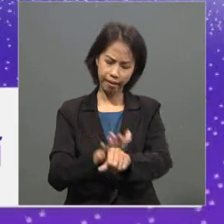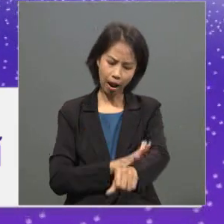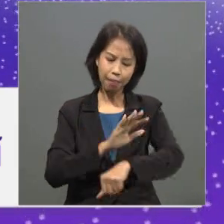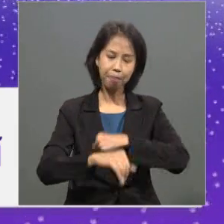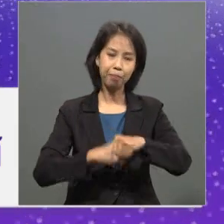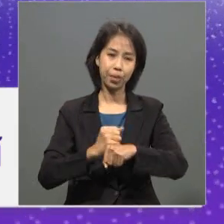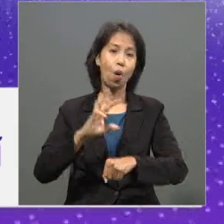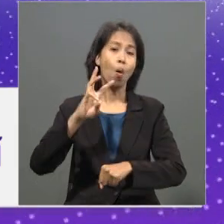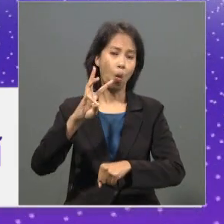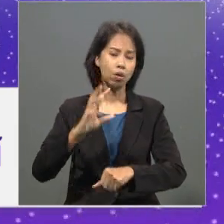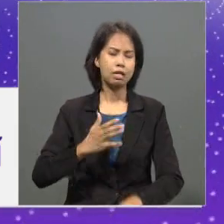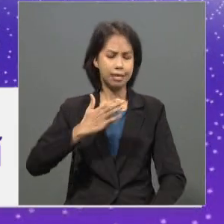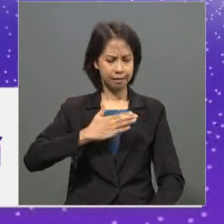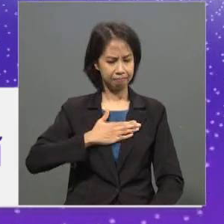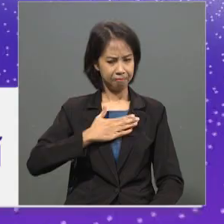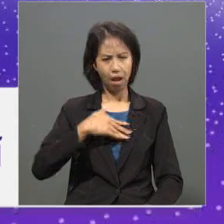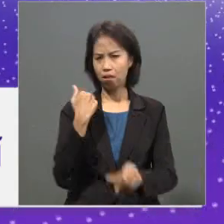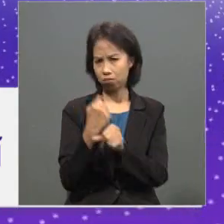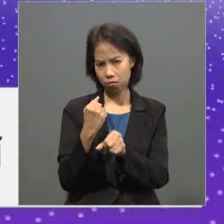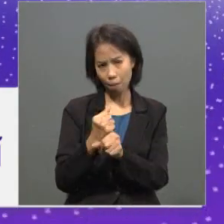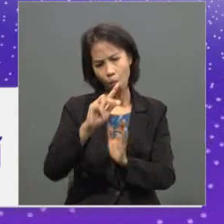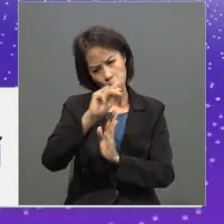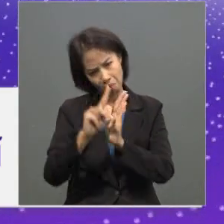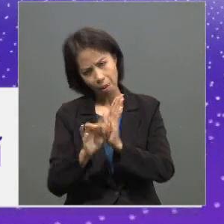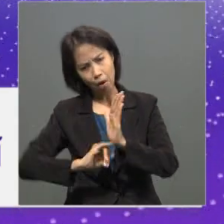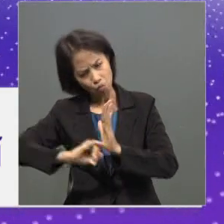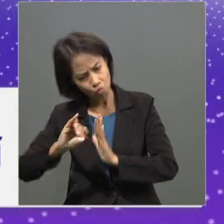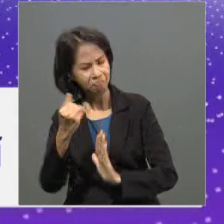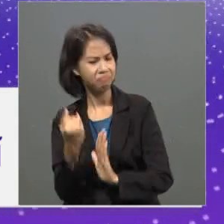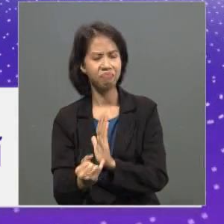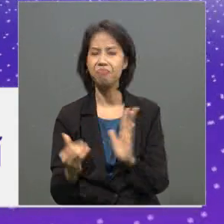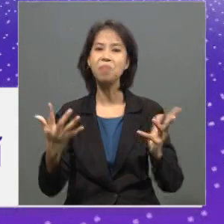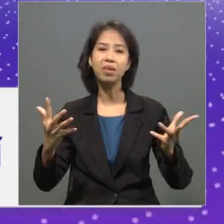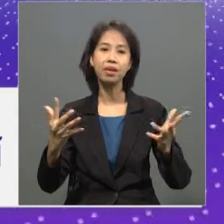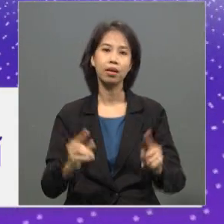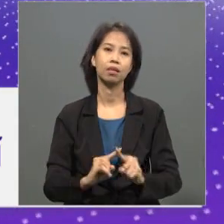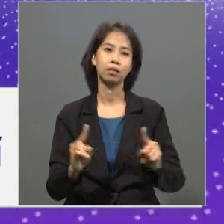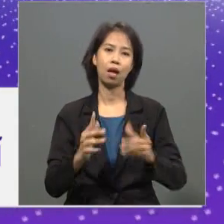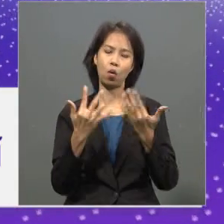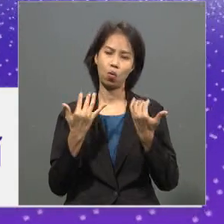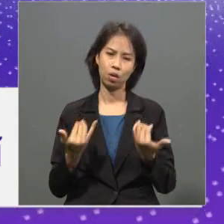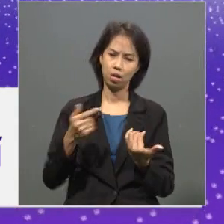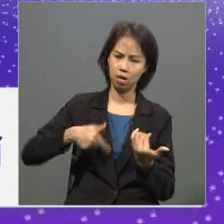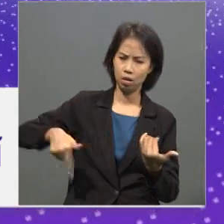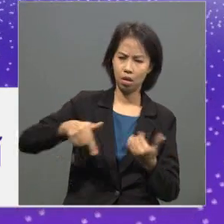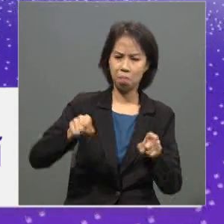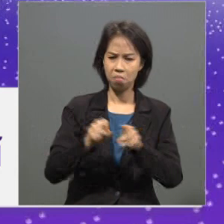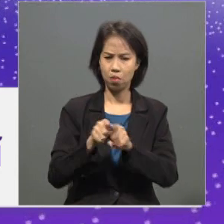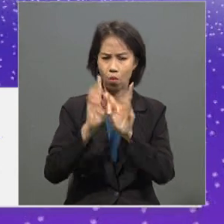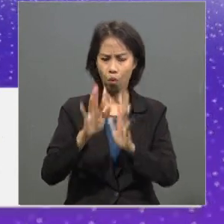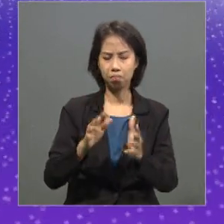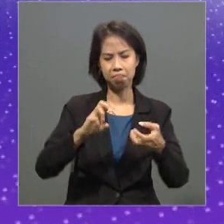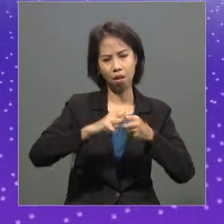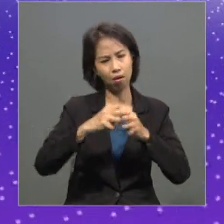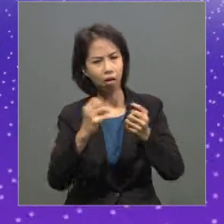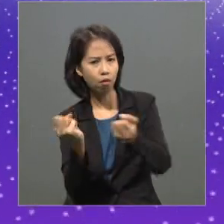แล้วเชื่อมั่นว่าดำเนินธุรกิจอย่างถูกต้องโปร่งใสมาโดยตลอดแต่จากเหตุการณ์ที่เกิดขึ้นเป็นกระแสสังคมค่ะณ